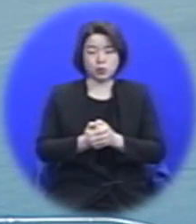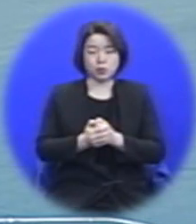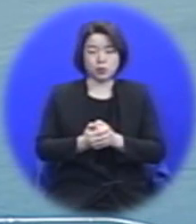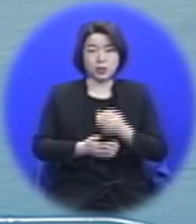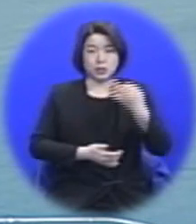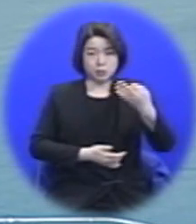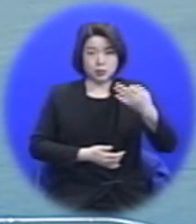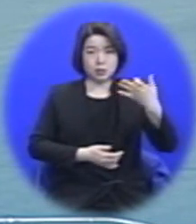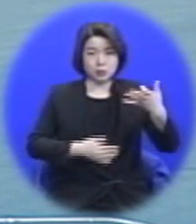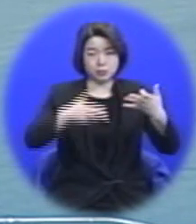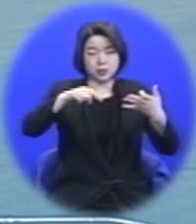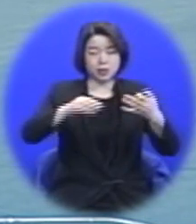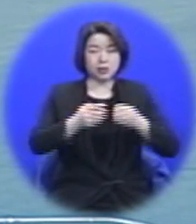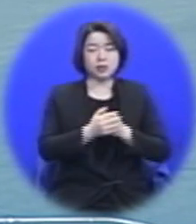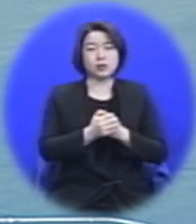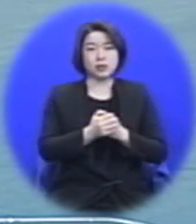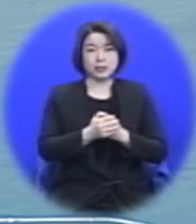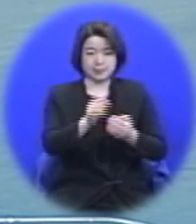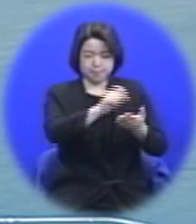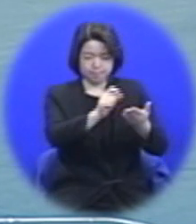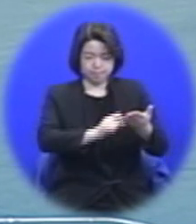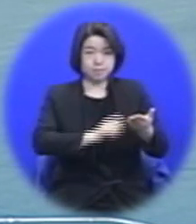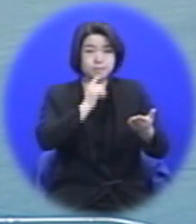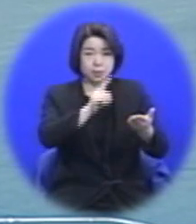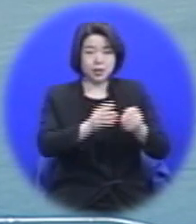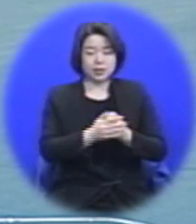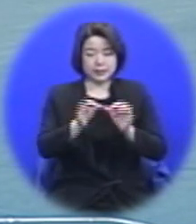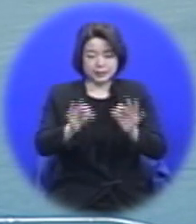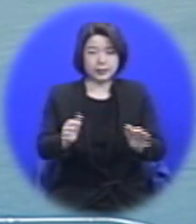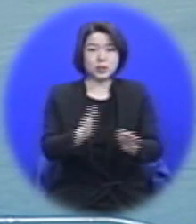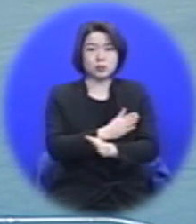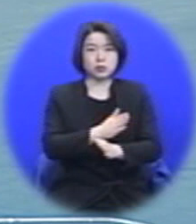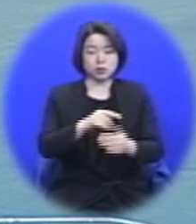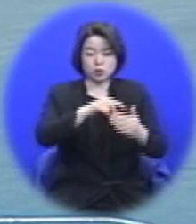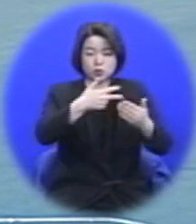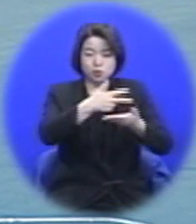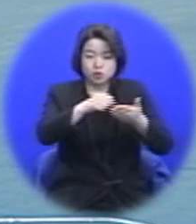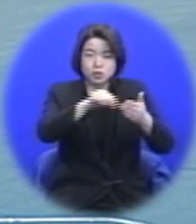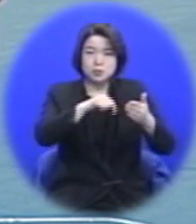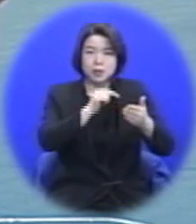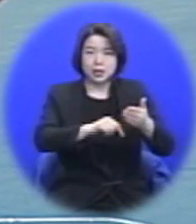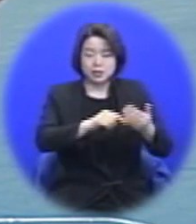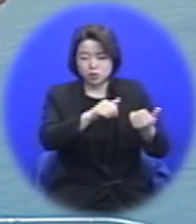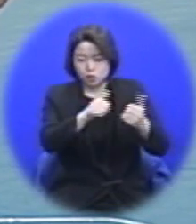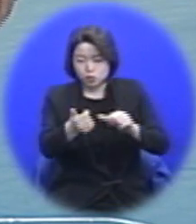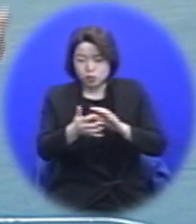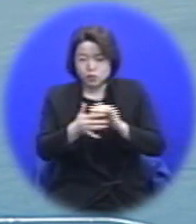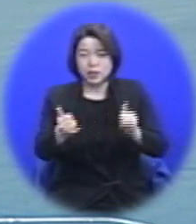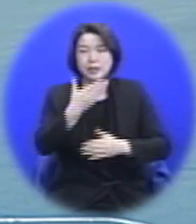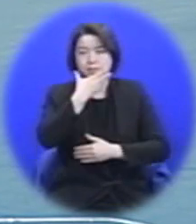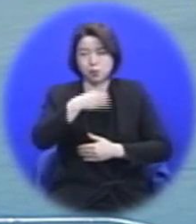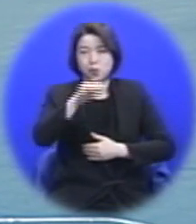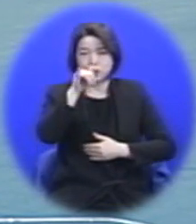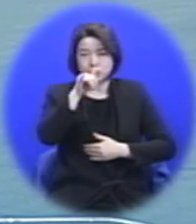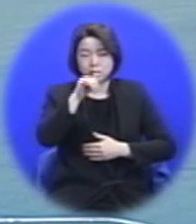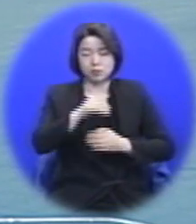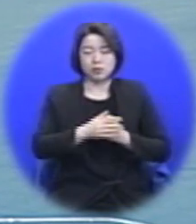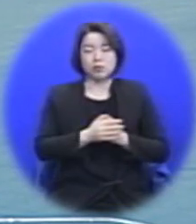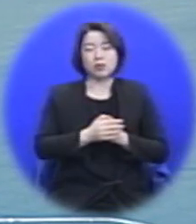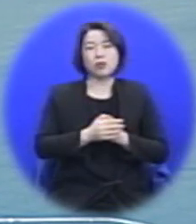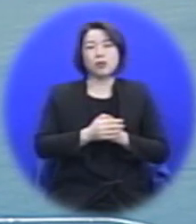14절입니다. 기록하여라. 이제부터 주님 안에서 죽는 자들은 복이 있다. 그러자